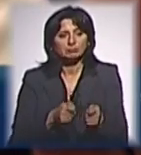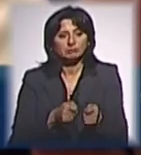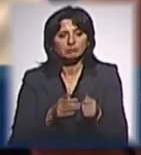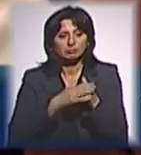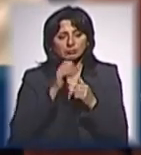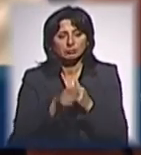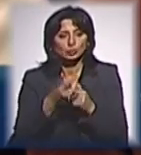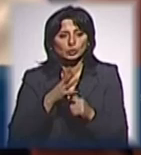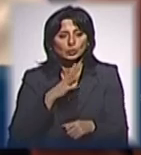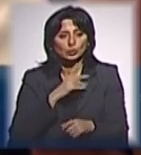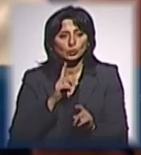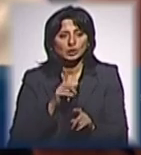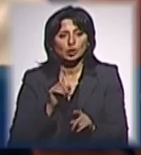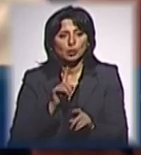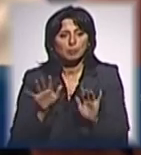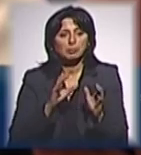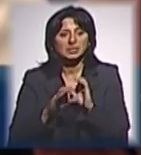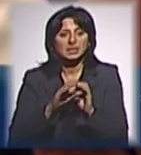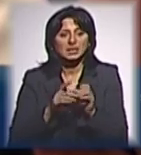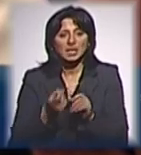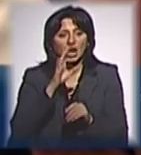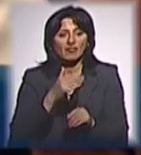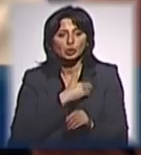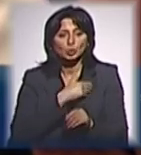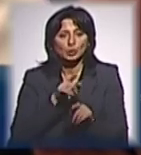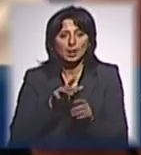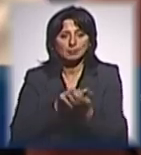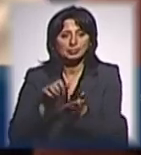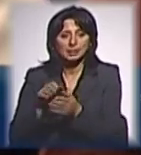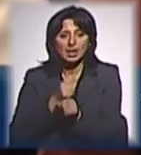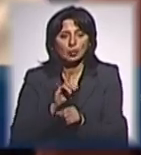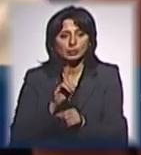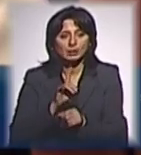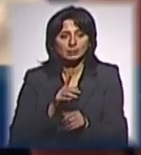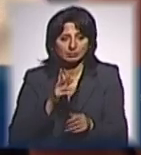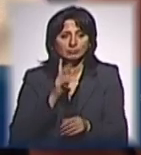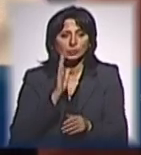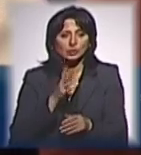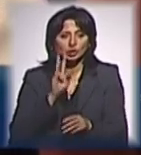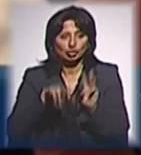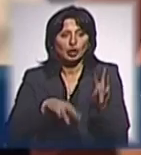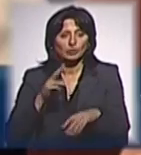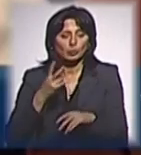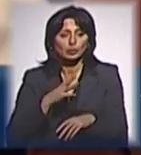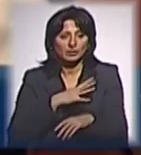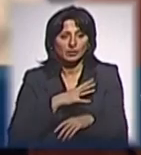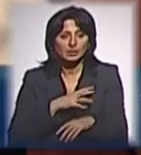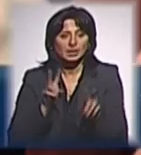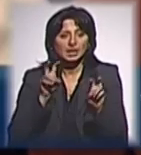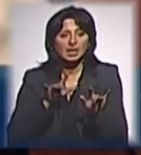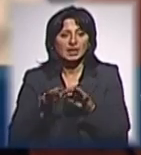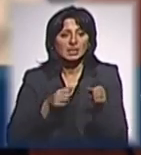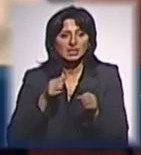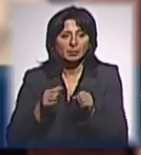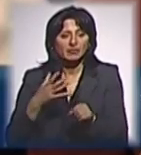ადგილობრივი მმართველობის მიერ დაწესებული ისეთი, რომ ბიზნესმენებს არ გაუშვათ სურვილი ასეთი რამ აკეთონ. რაც შეეხება მონოპოლიებთან ბრძოლას და დასაქმების თემას,